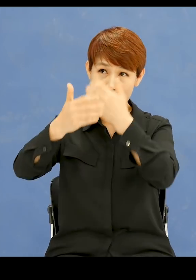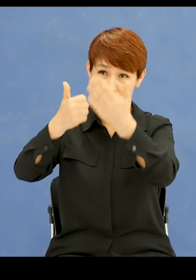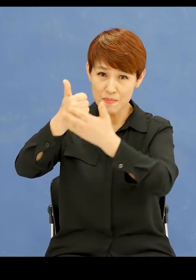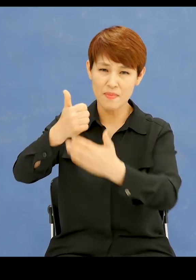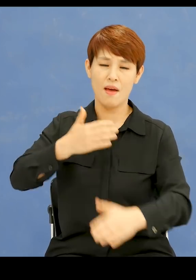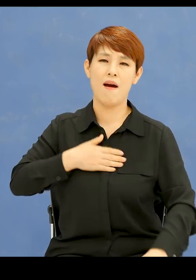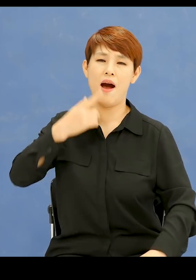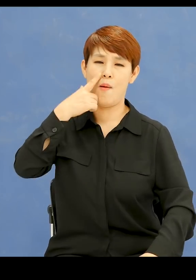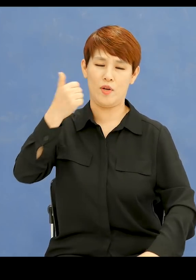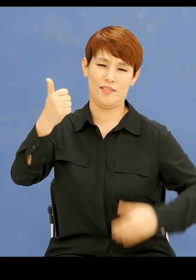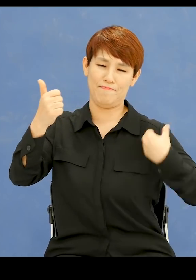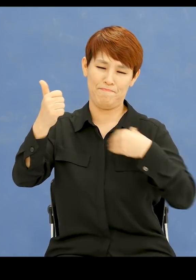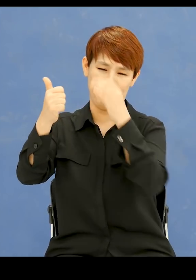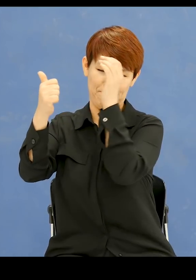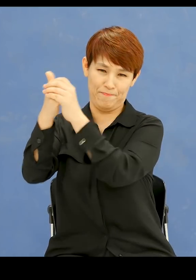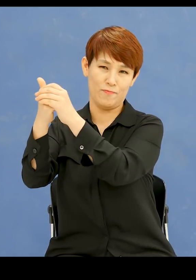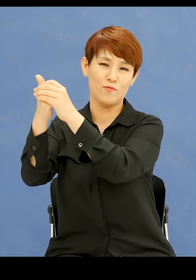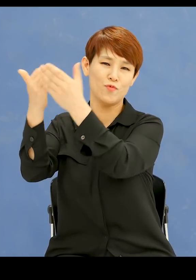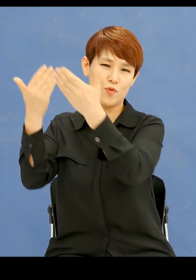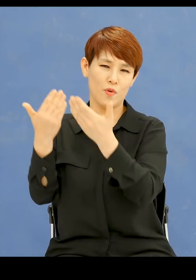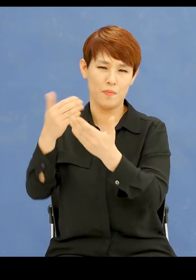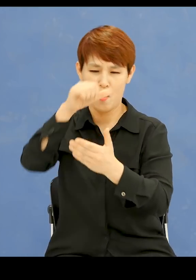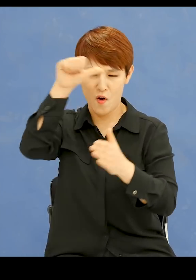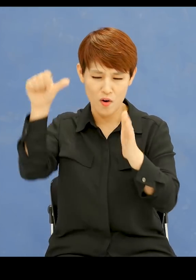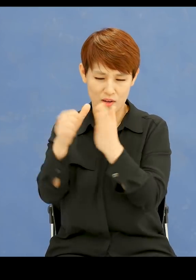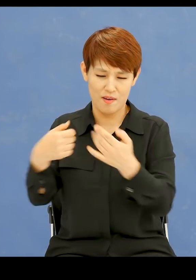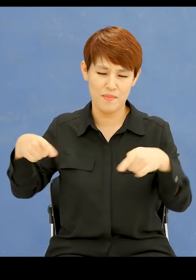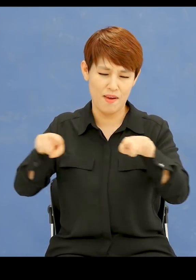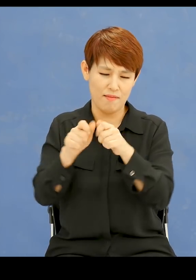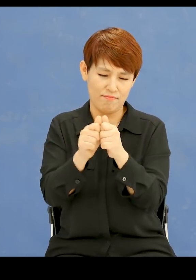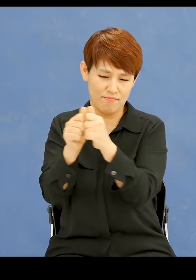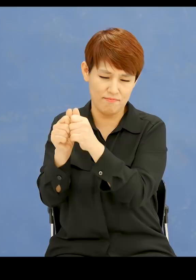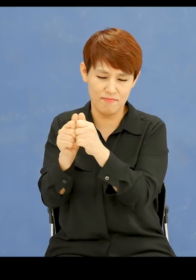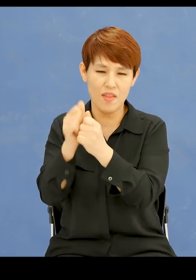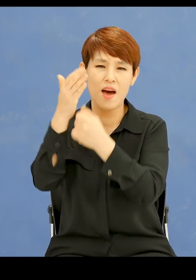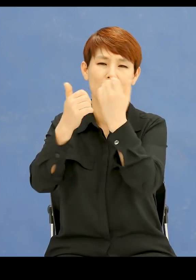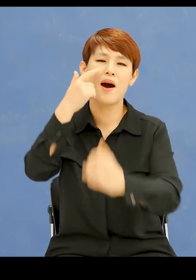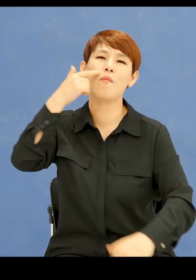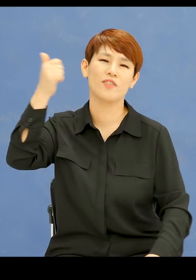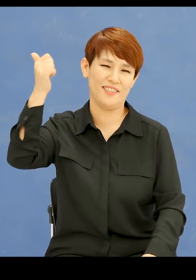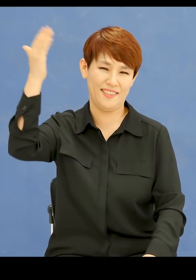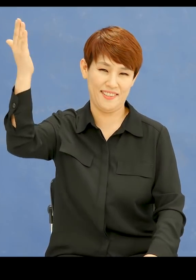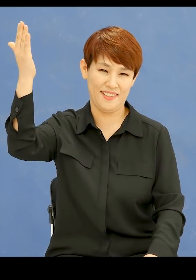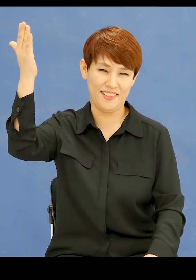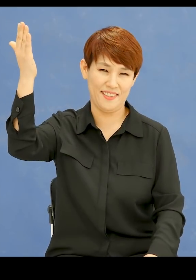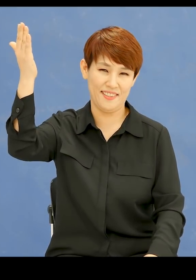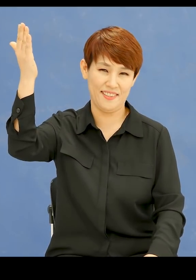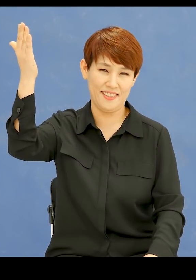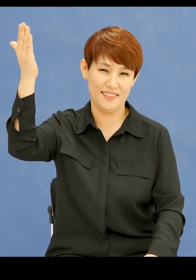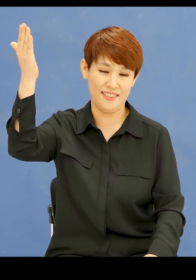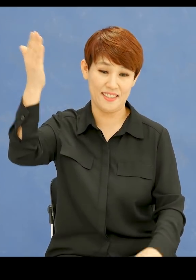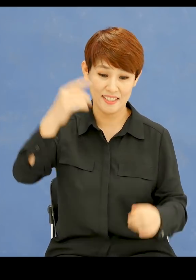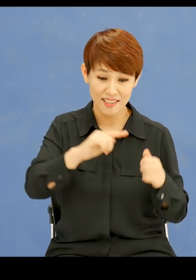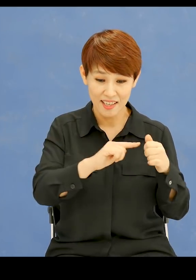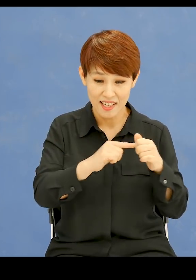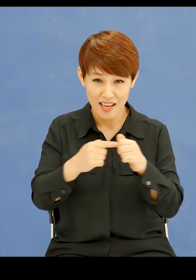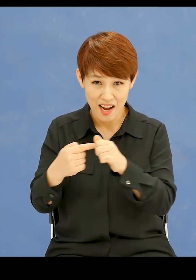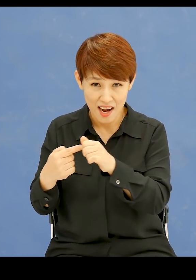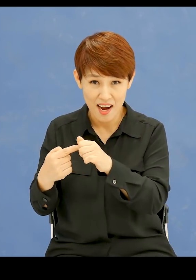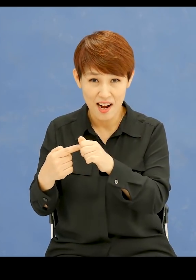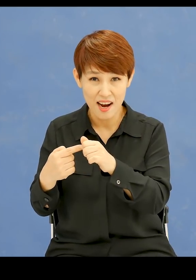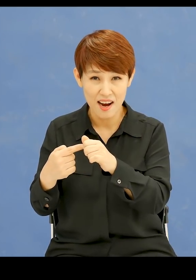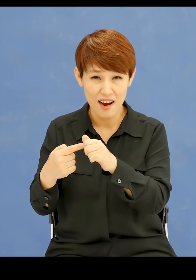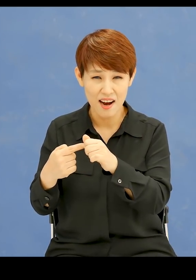되어주셨고 또 제 일생 동안 함께 하셨던 그런 하나님 아버지에 대한 그런 가사가 그